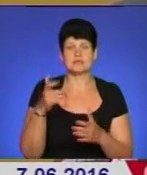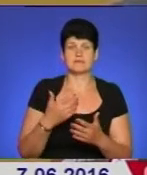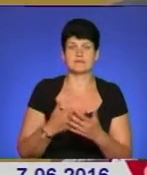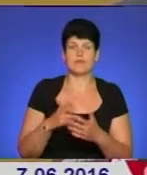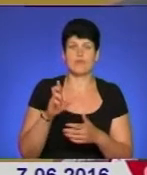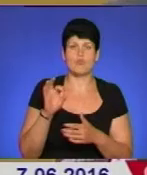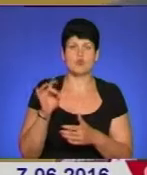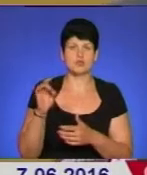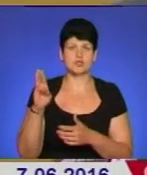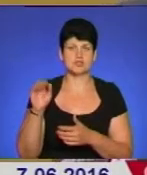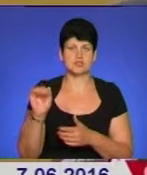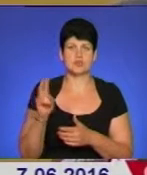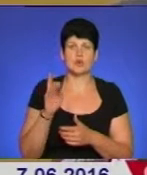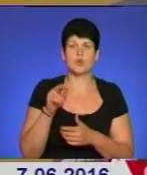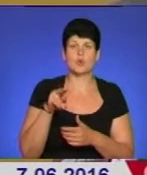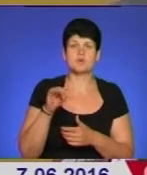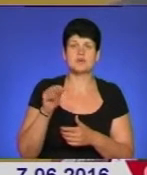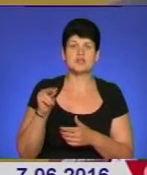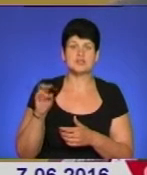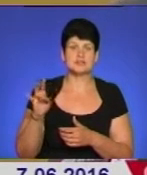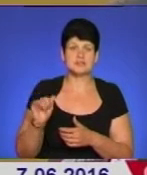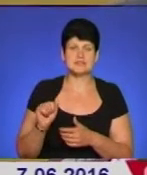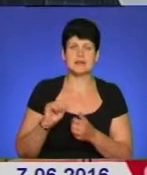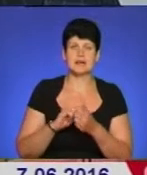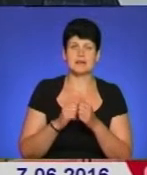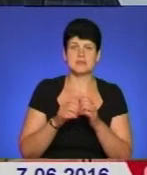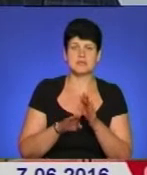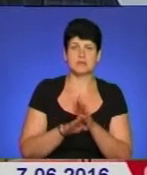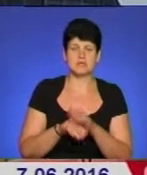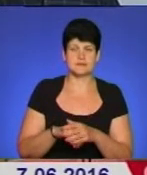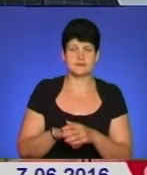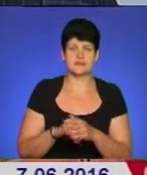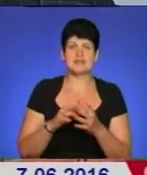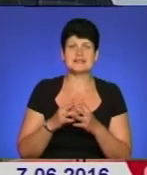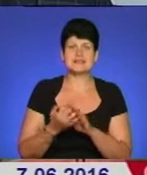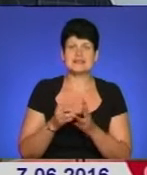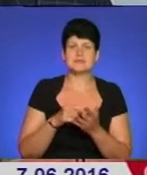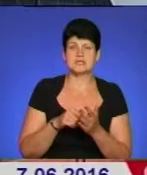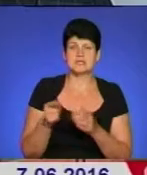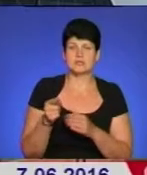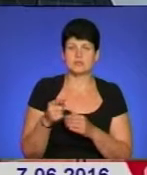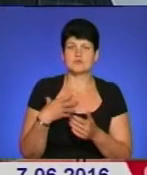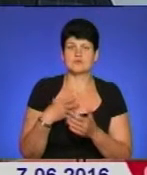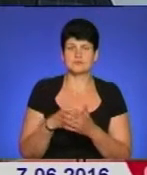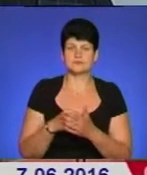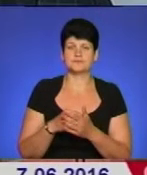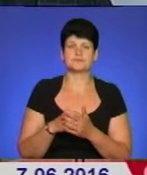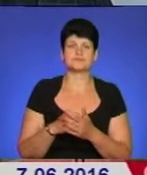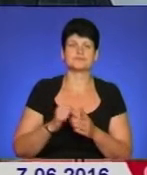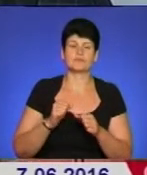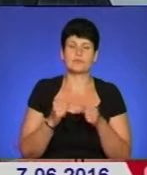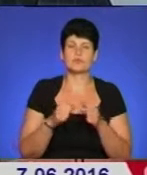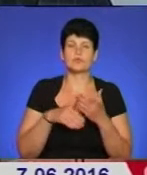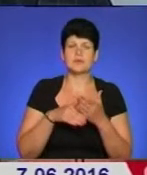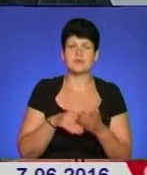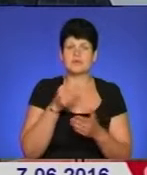скажімо, Борщова, Копеченець, відповідно, Кам'янець-Подільськ. Села і міста Тернопільщини своїм побратимам допомагатимуть не лише